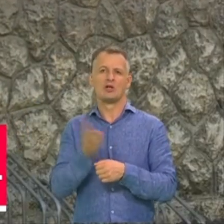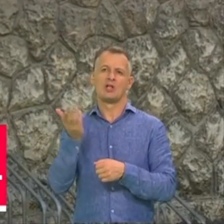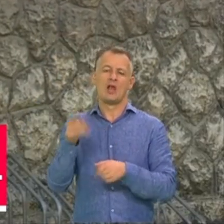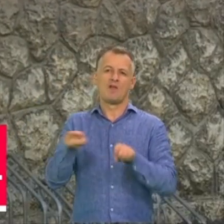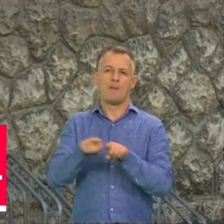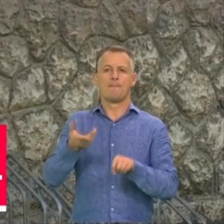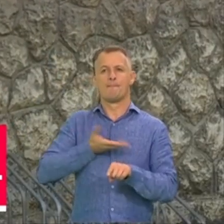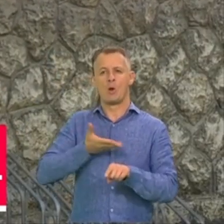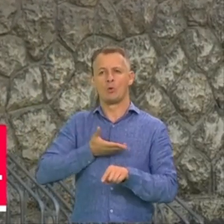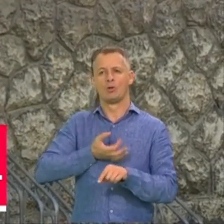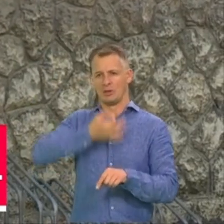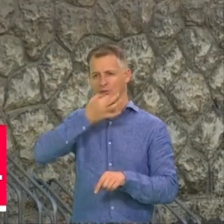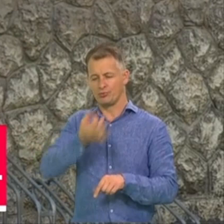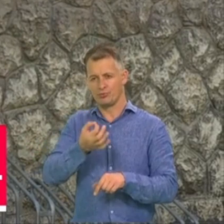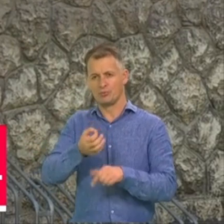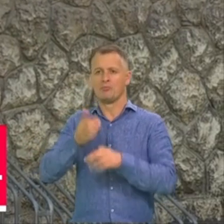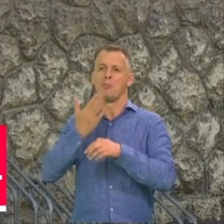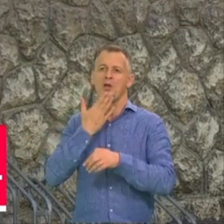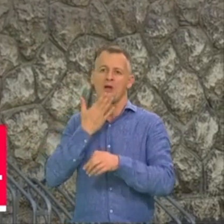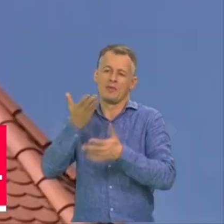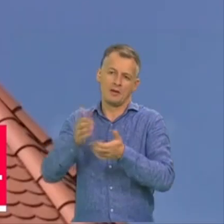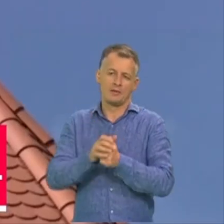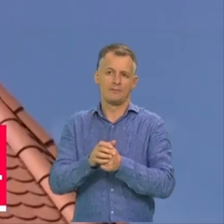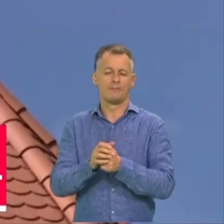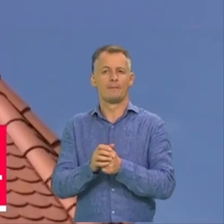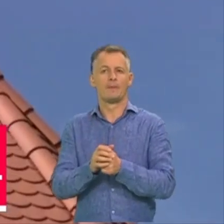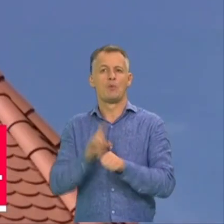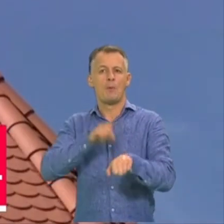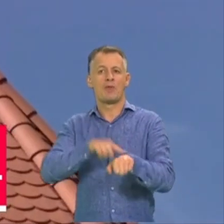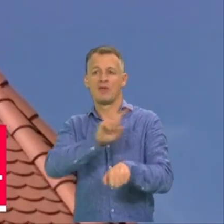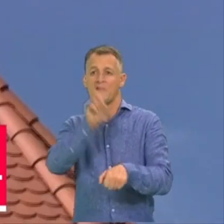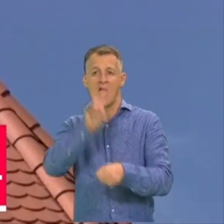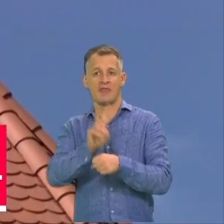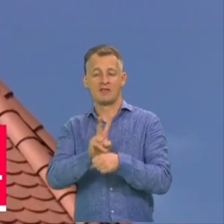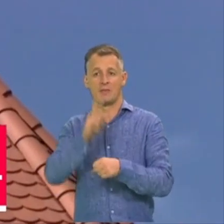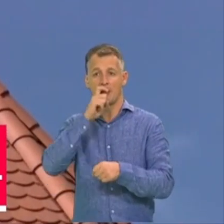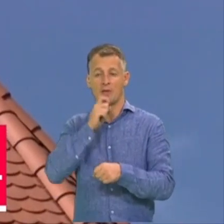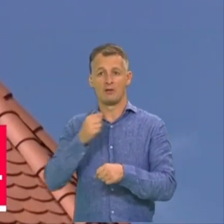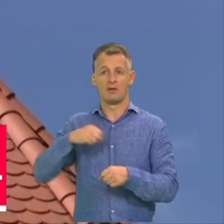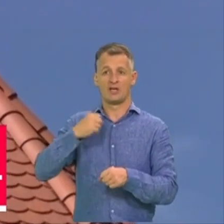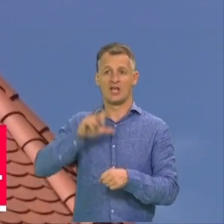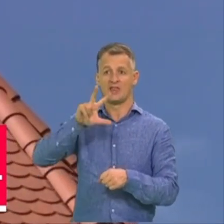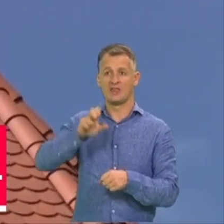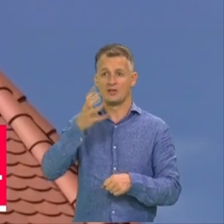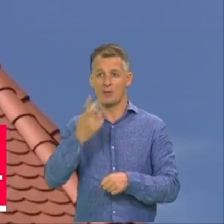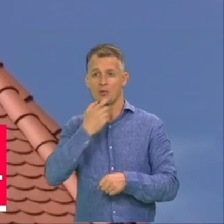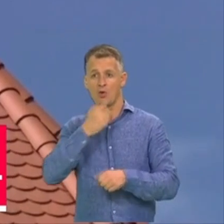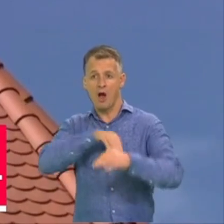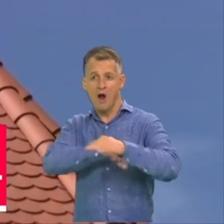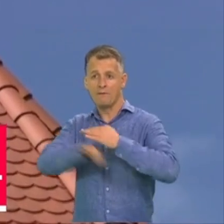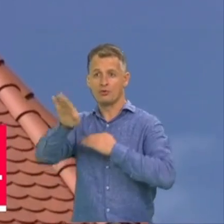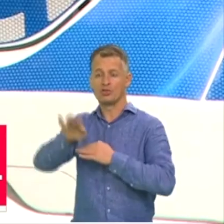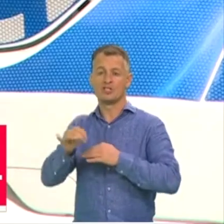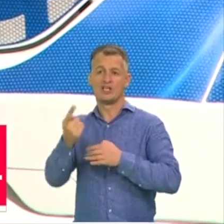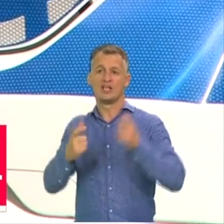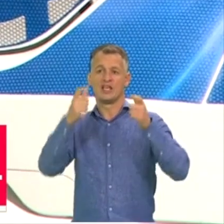Pare să fi dus inclusiv pentru a-l aproviziona. Într-un moment de neatenție al bărbatului, tânăra de 34 de ani a fugit din chilie. Și-a